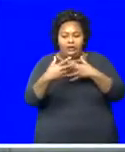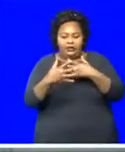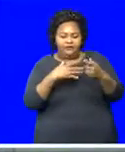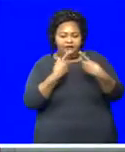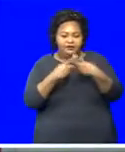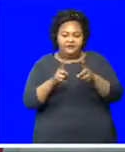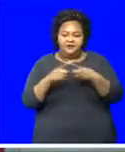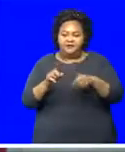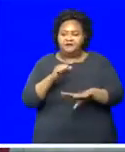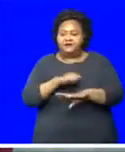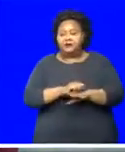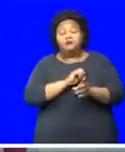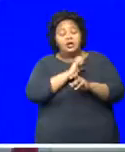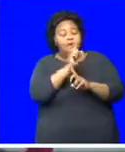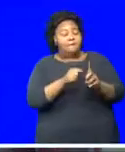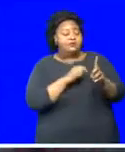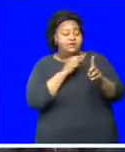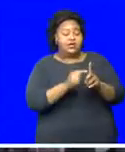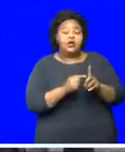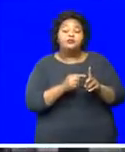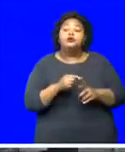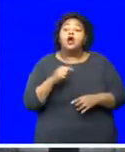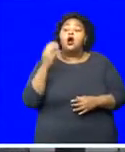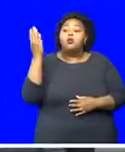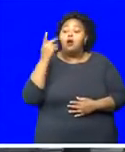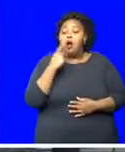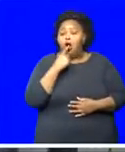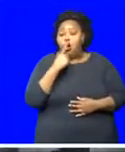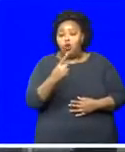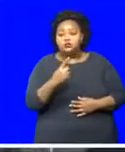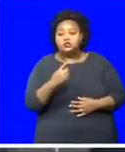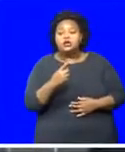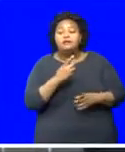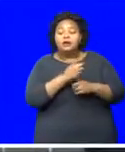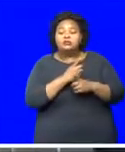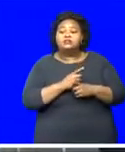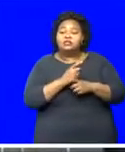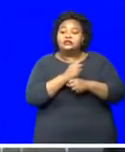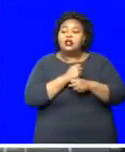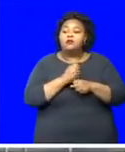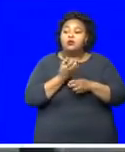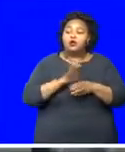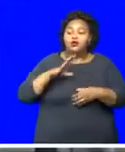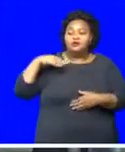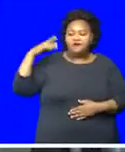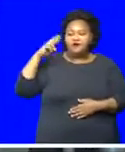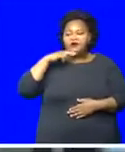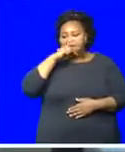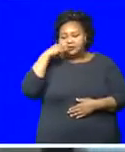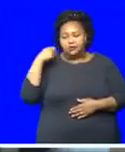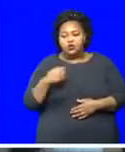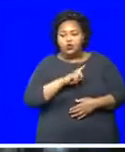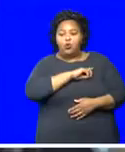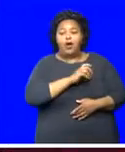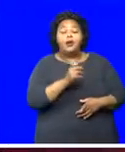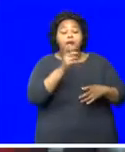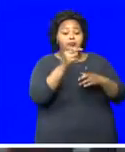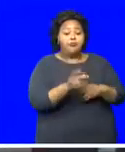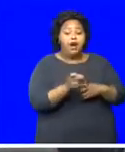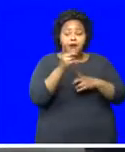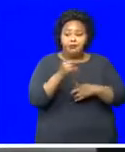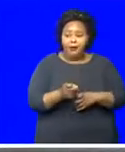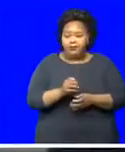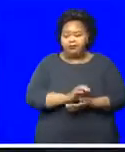livetile nekuthi lamava aphinza ayikhulumisa indzaba yemthelela yembi lechubekaka emkhathini welive leRussia neUkraine kumave